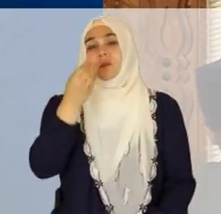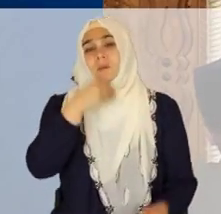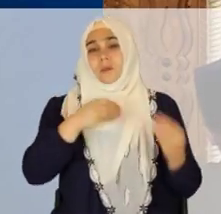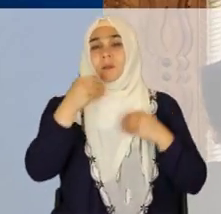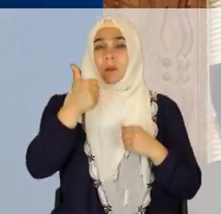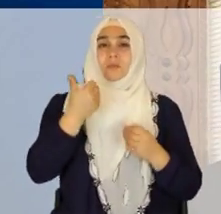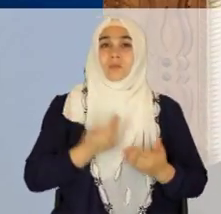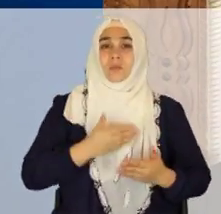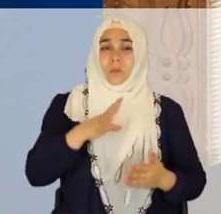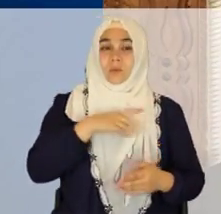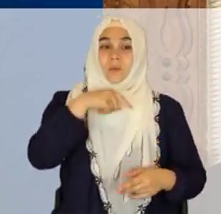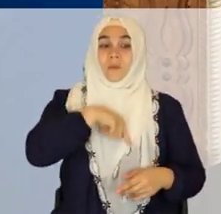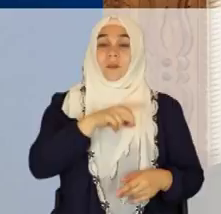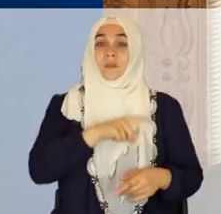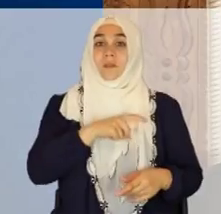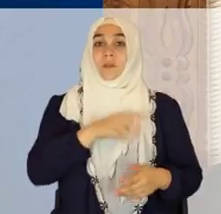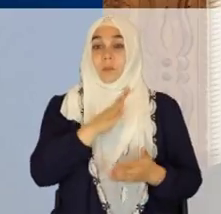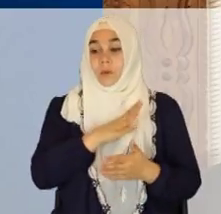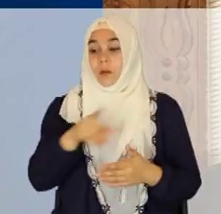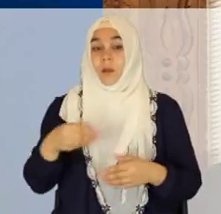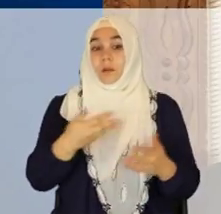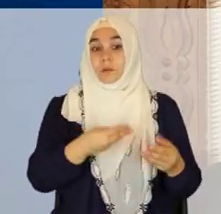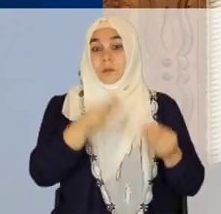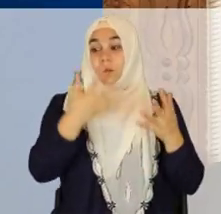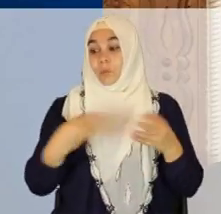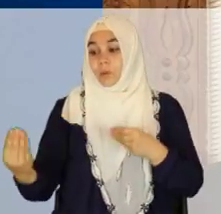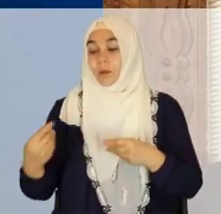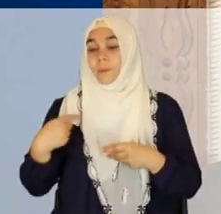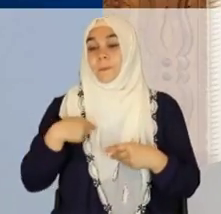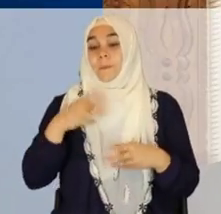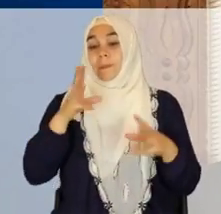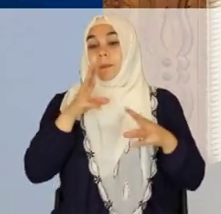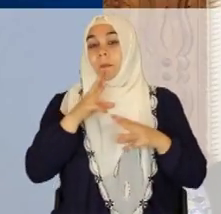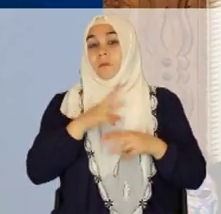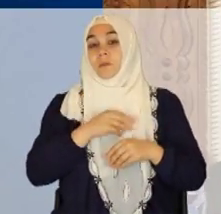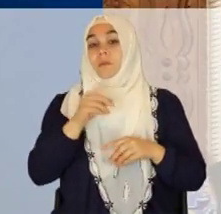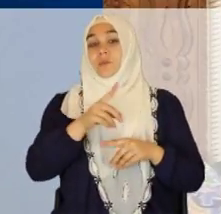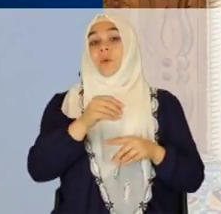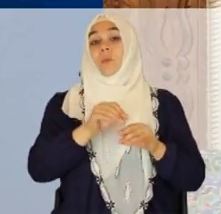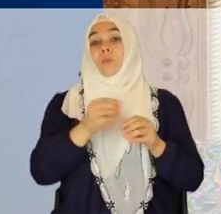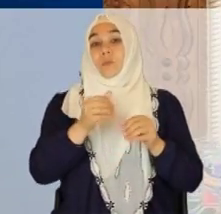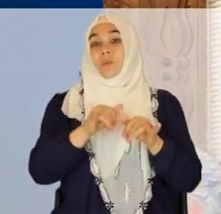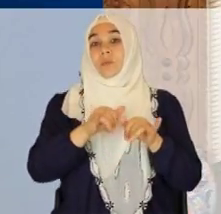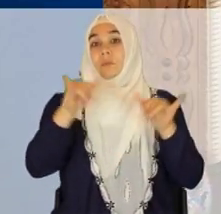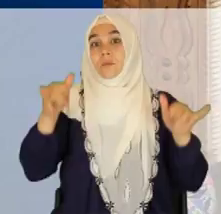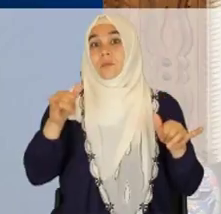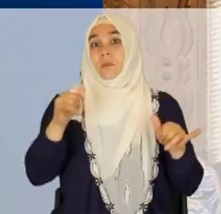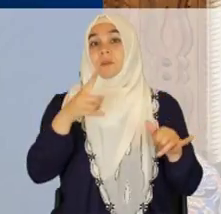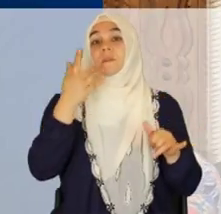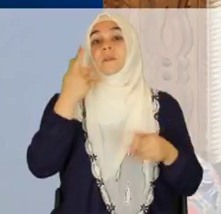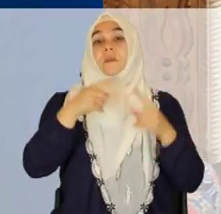degan haq hasad bo'lsa zakotni olgandan keyin ketadi. Xudoya deydi buni bo'lini ko'paytirgan yana menga manga ko'proq bersin deydi.